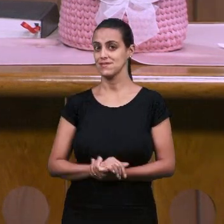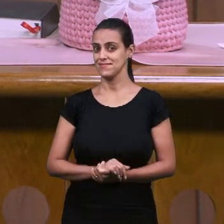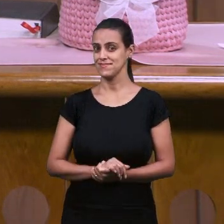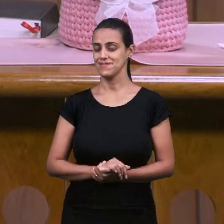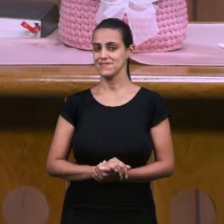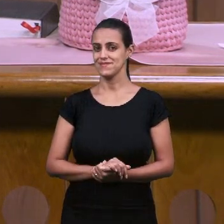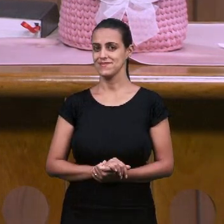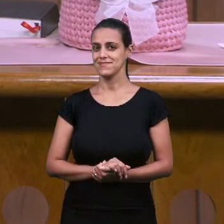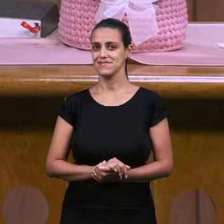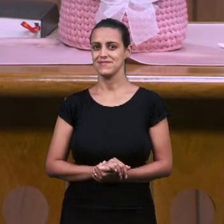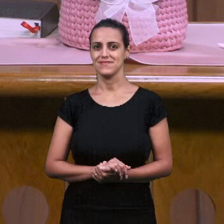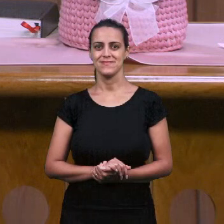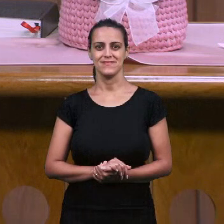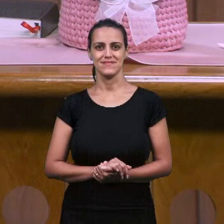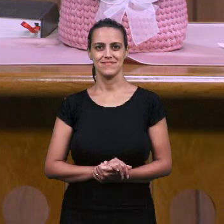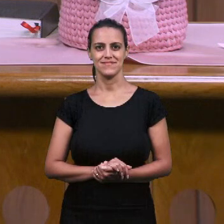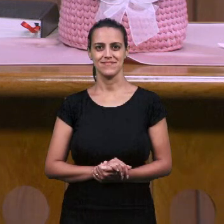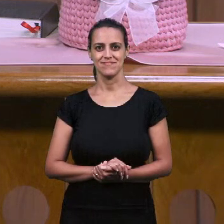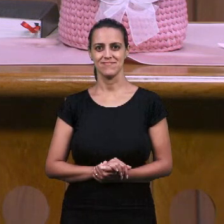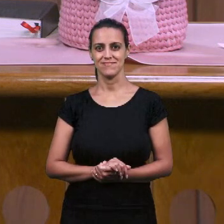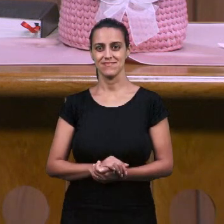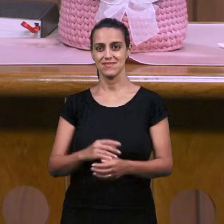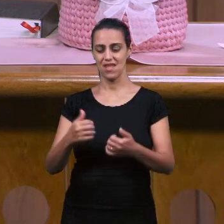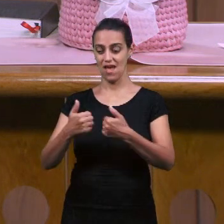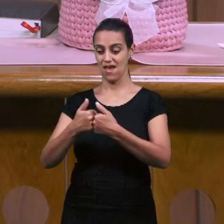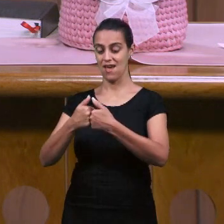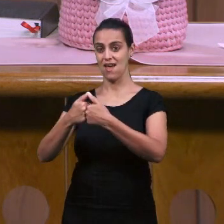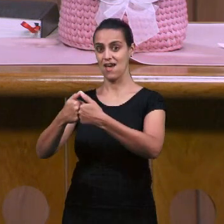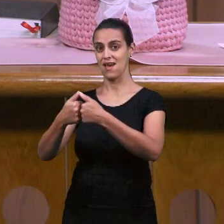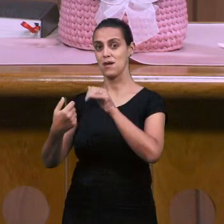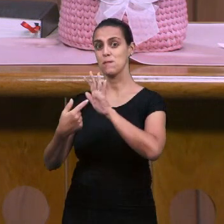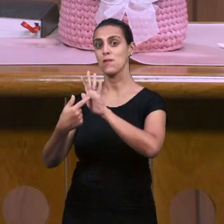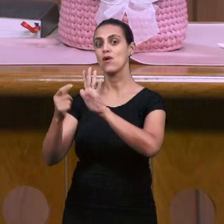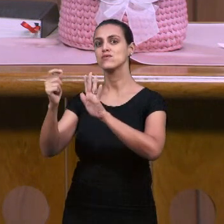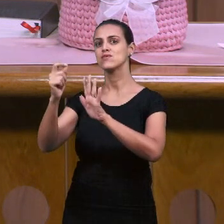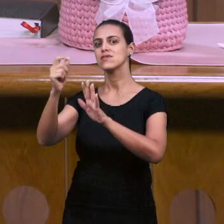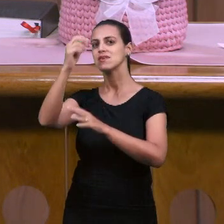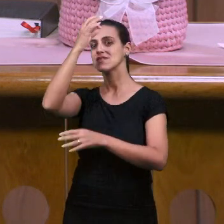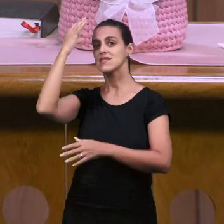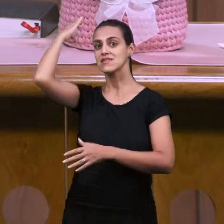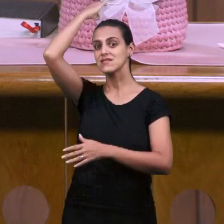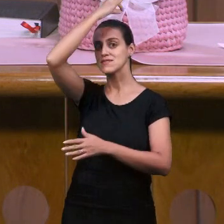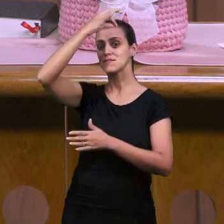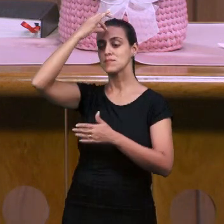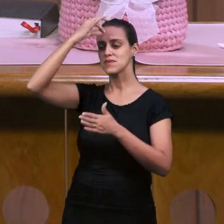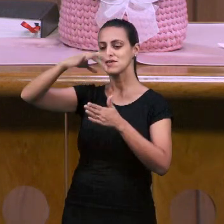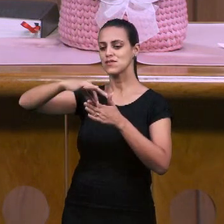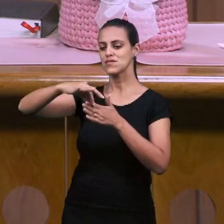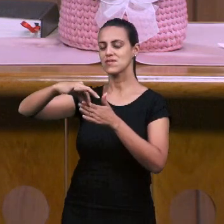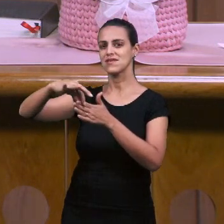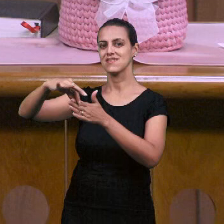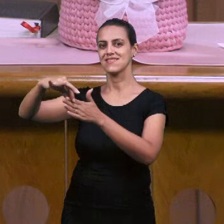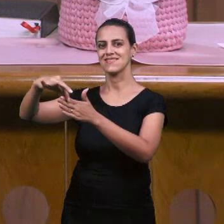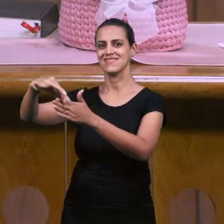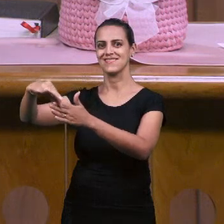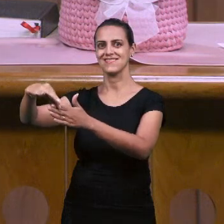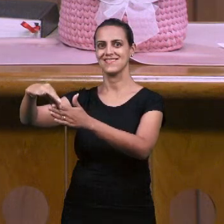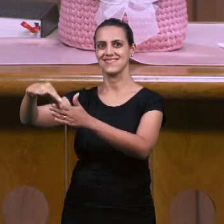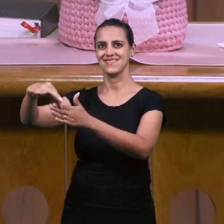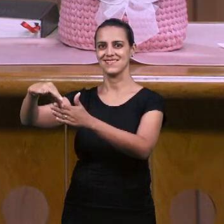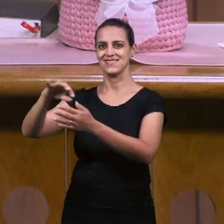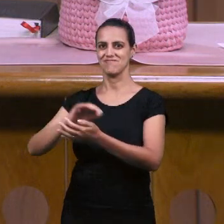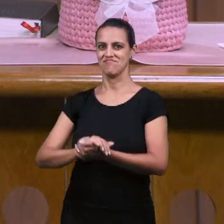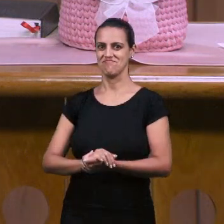Mes frères, c'est la direction de l'esprit, le chemin, la verge